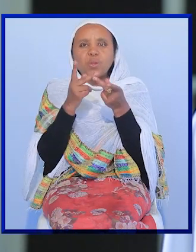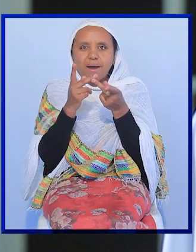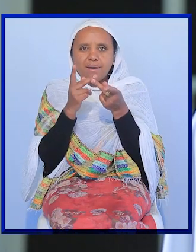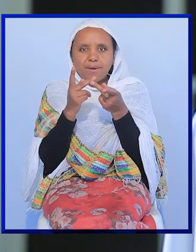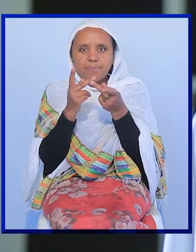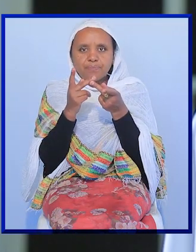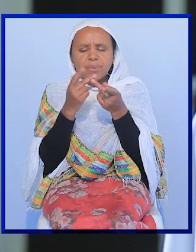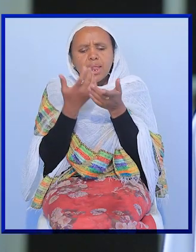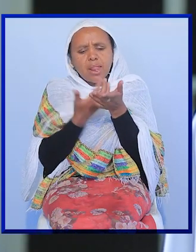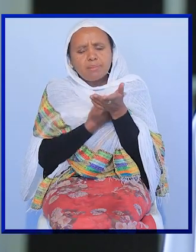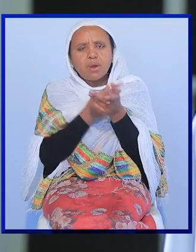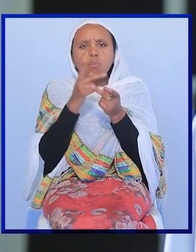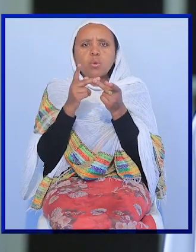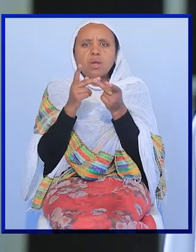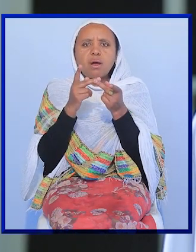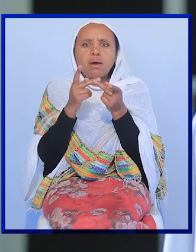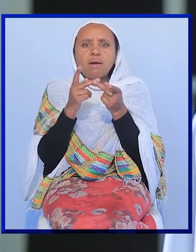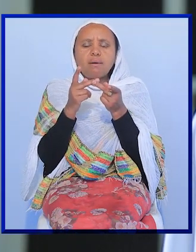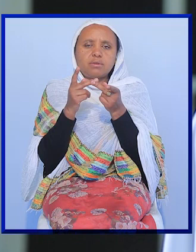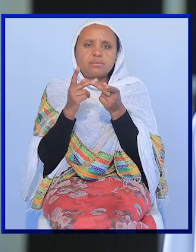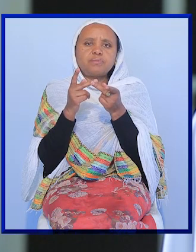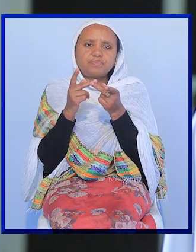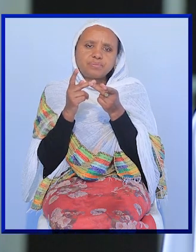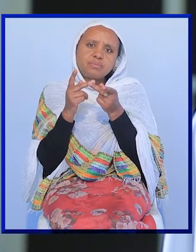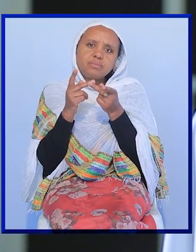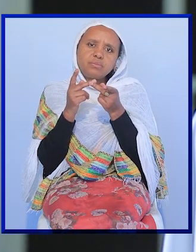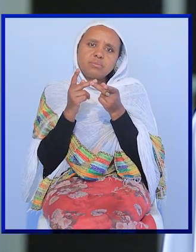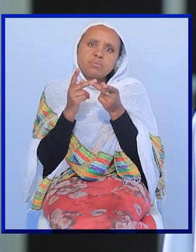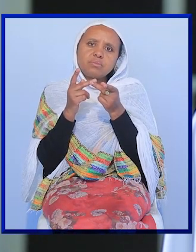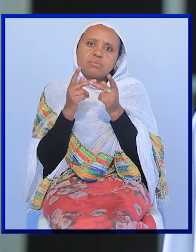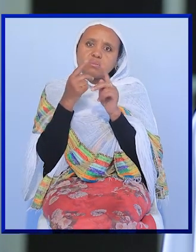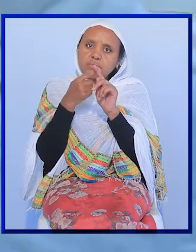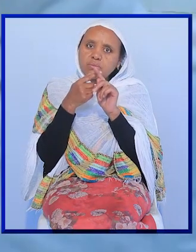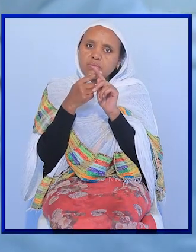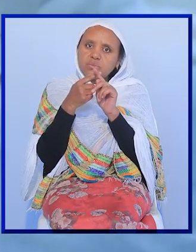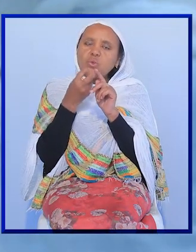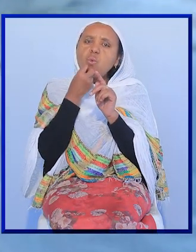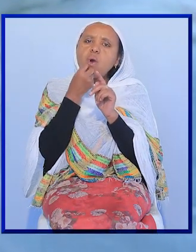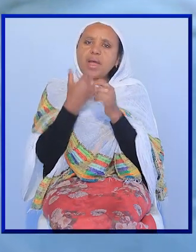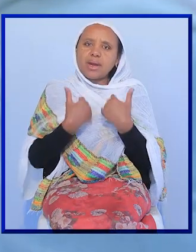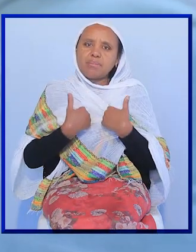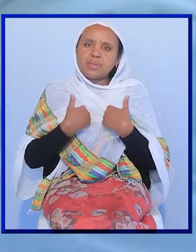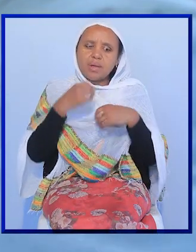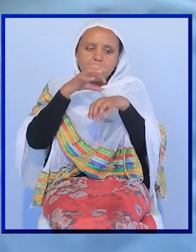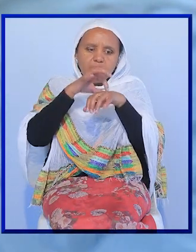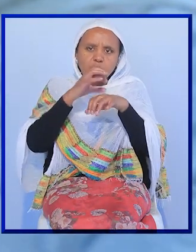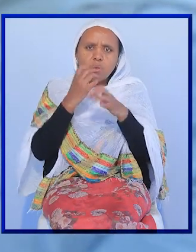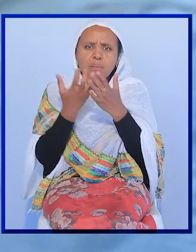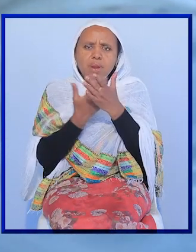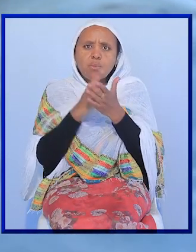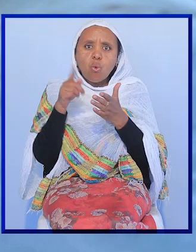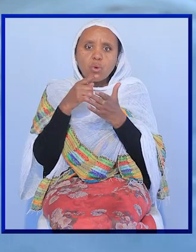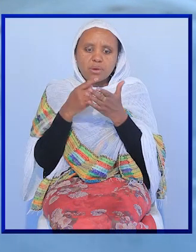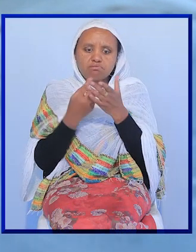ነች? ለምለም ነች። ፈርታይል ላንድ እንደሚሉት አይነት ውሃ ያለባት ነች። ውሃ ካለ መሬቱ ለም ከሆነ ተክል